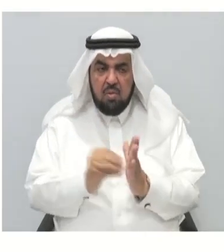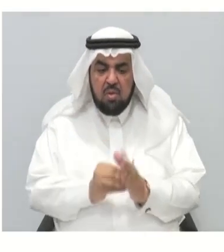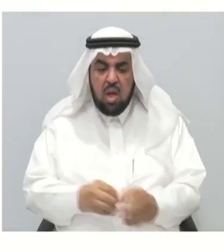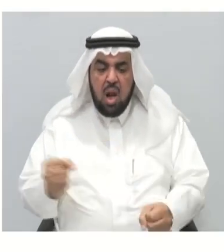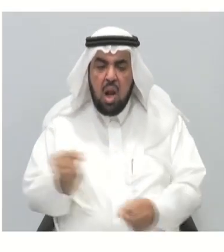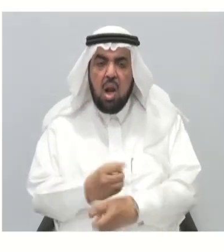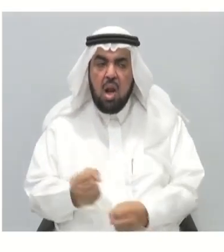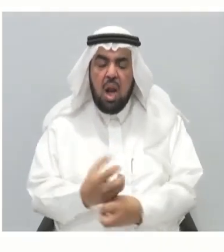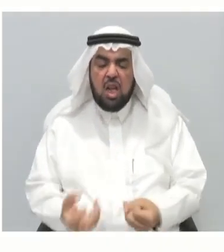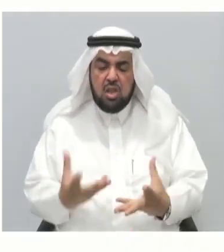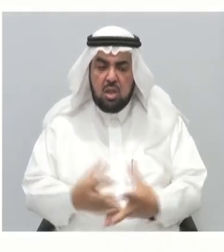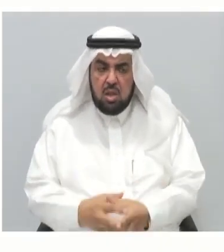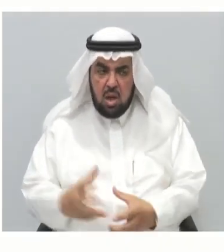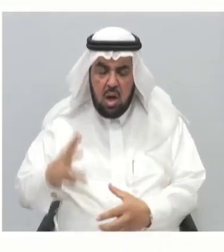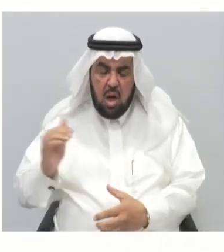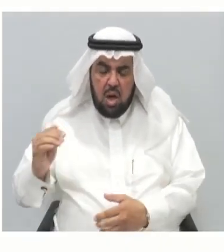الاكشن